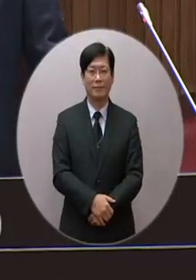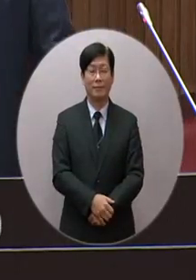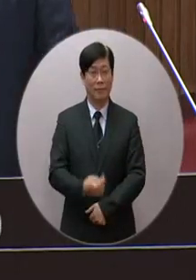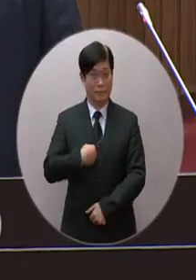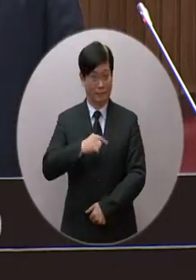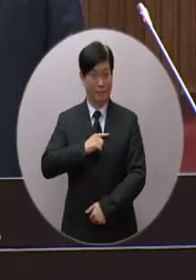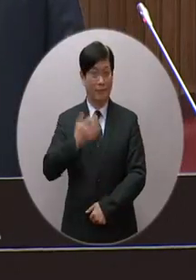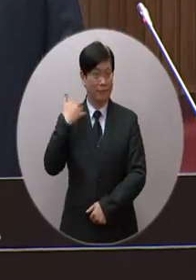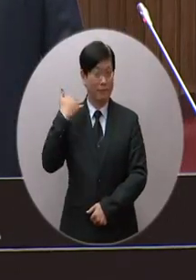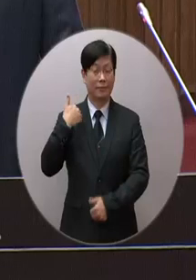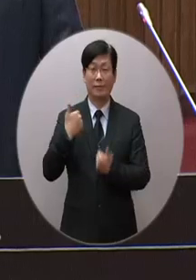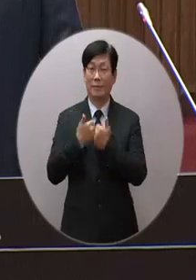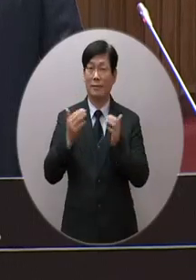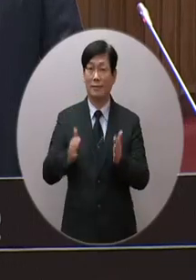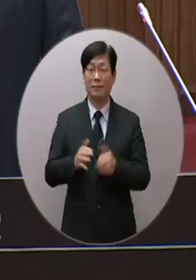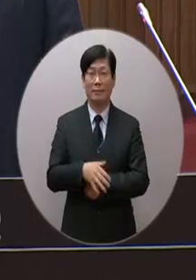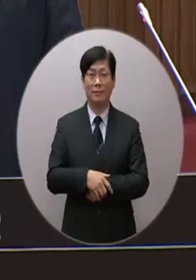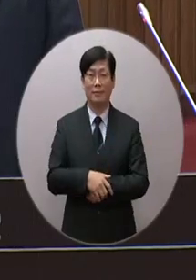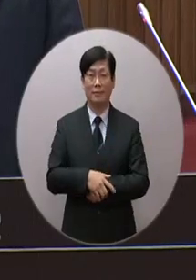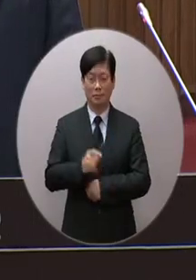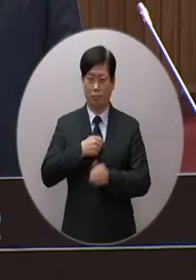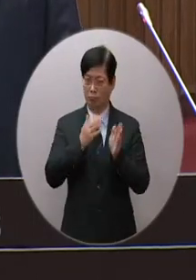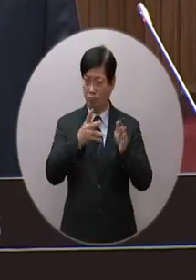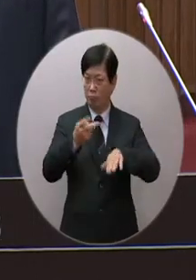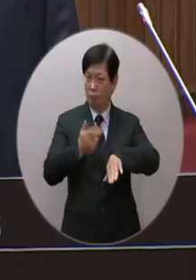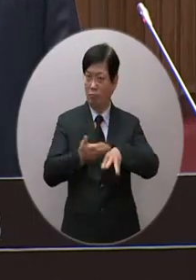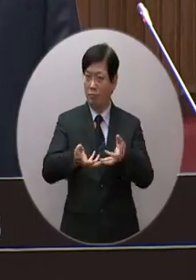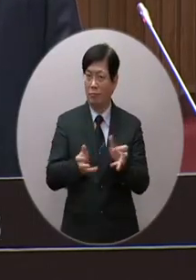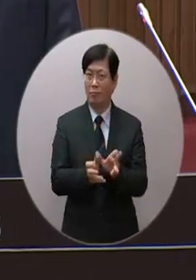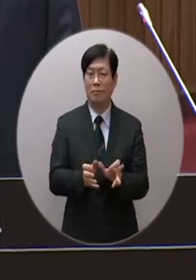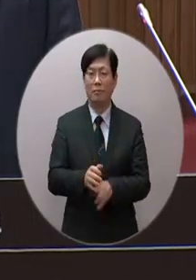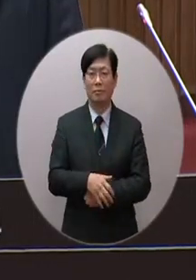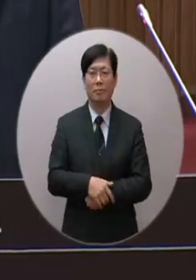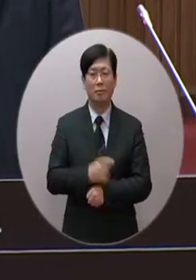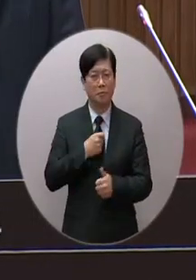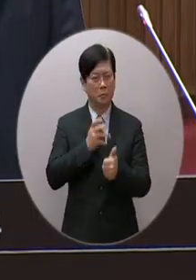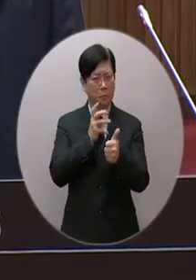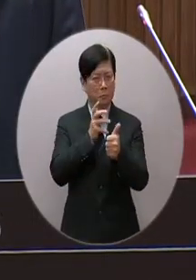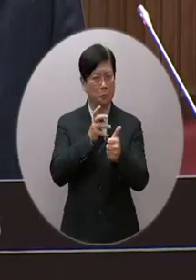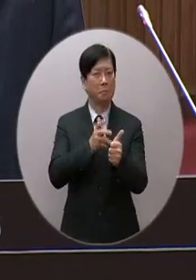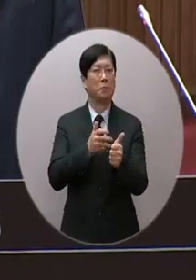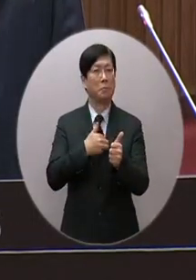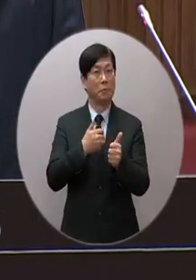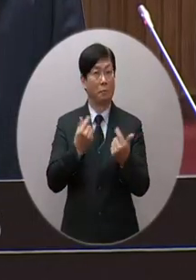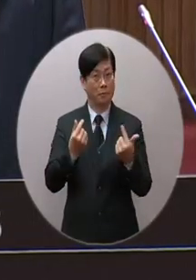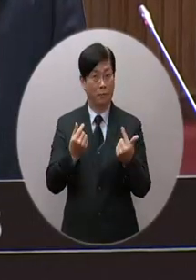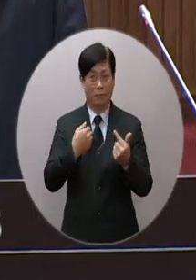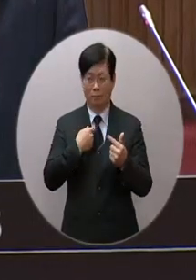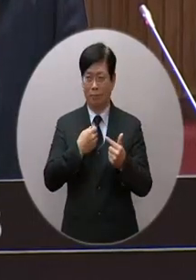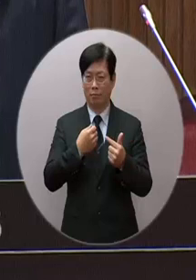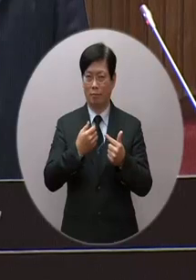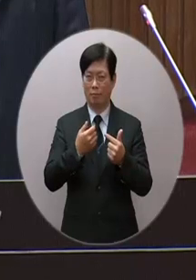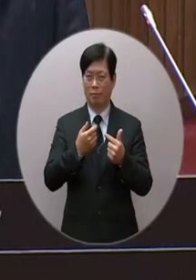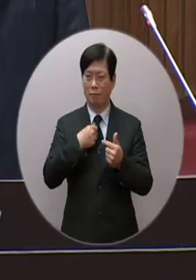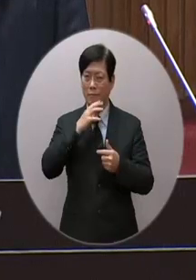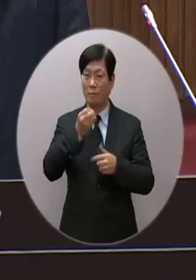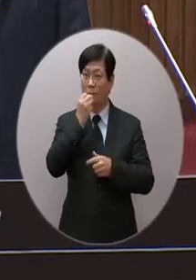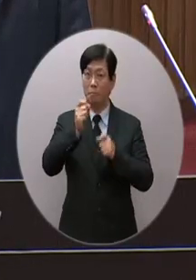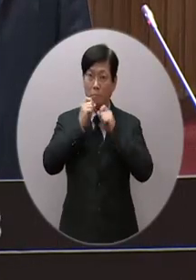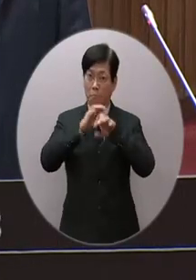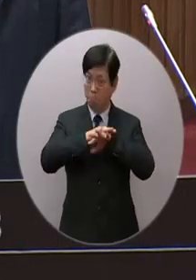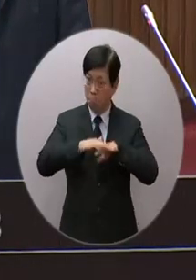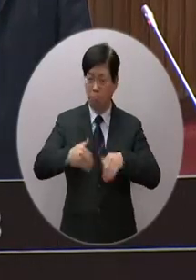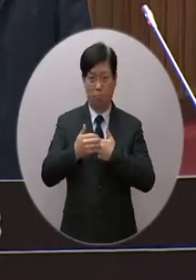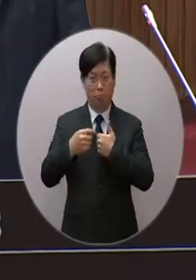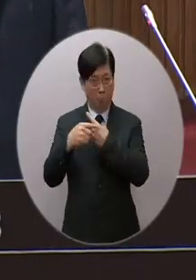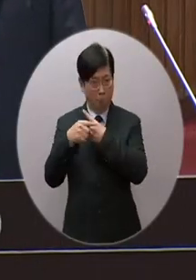本身呢，顶会议有针对科技部来提出质询，讲爱做好食品安全预